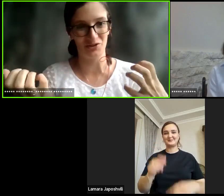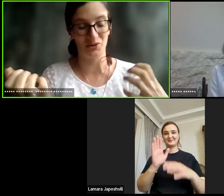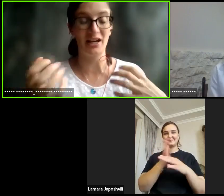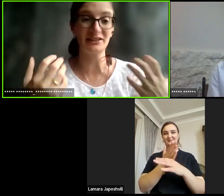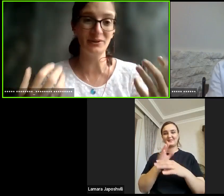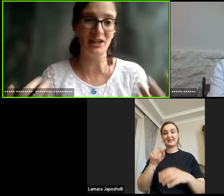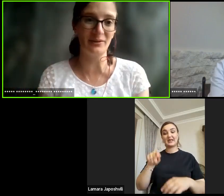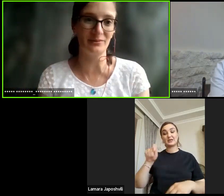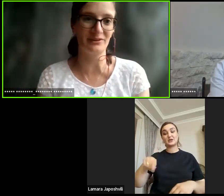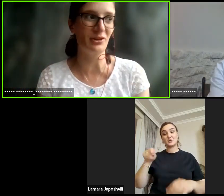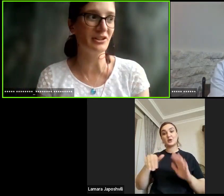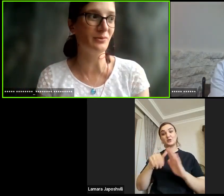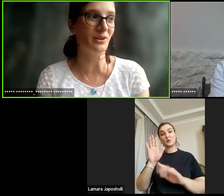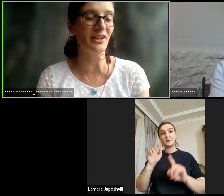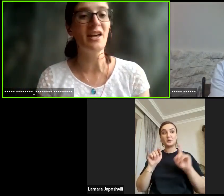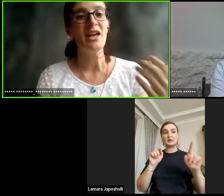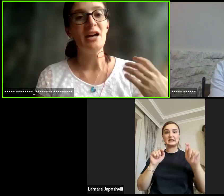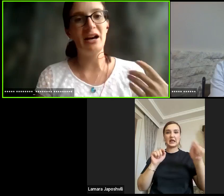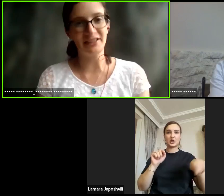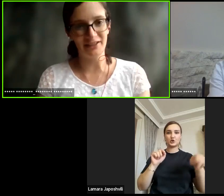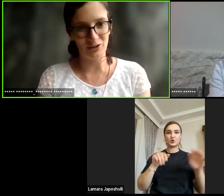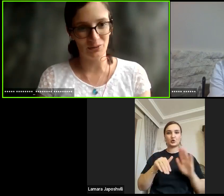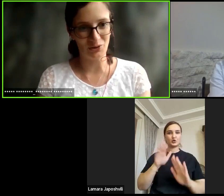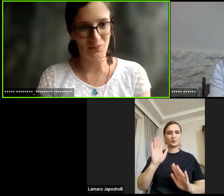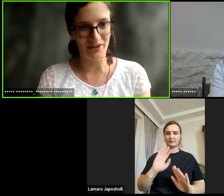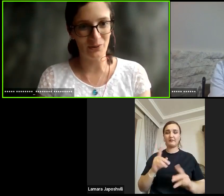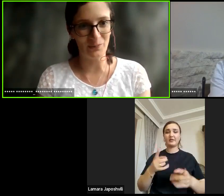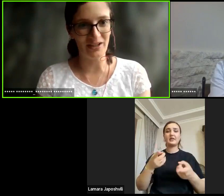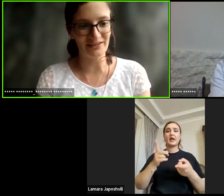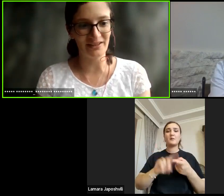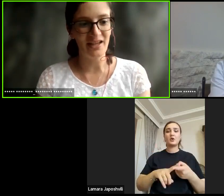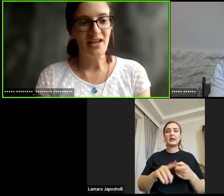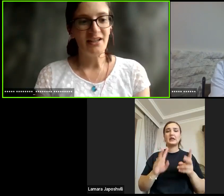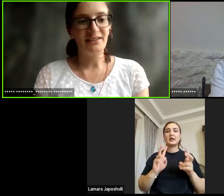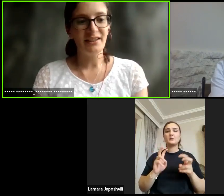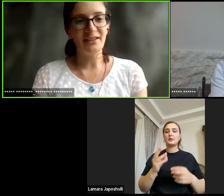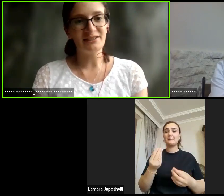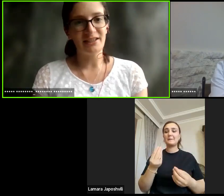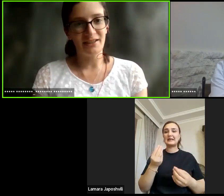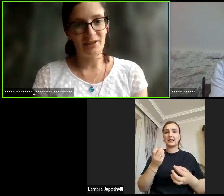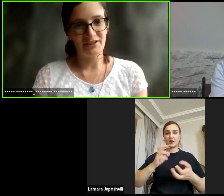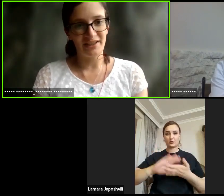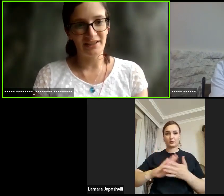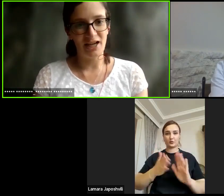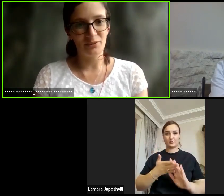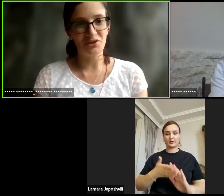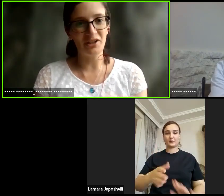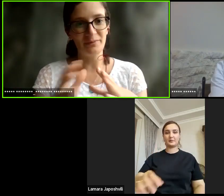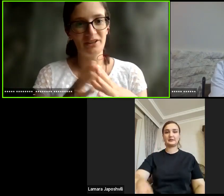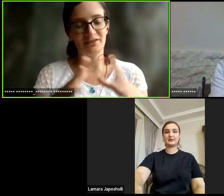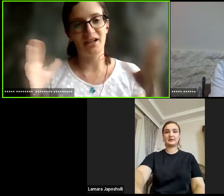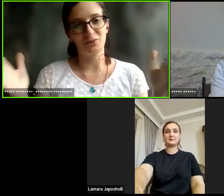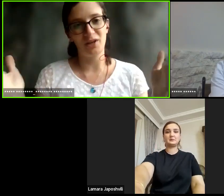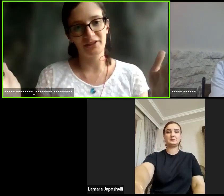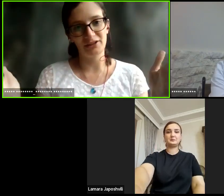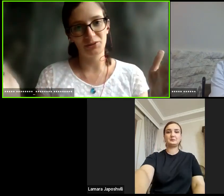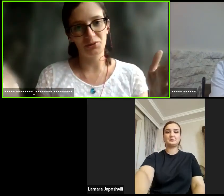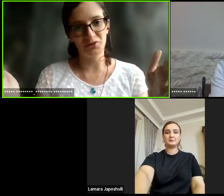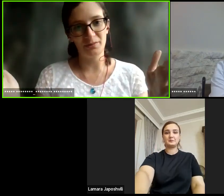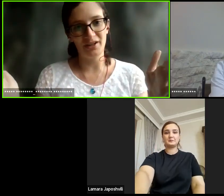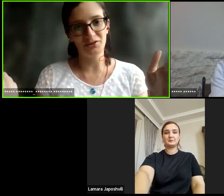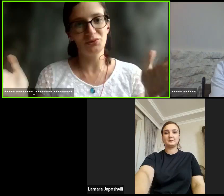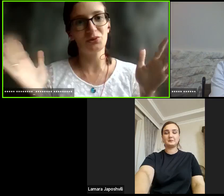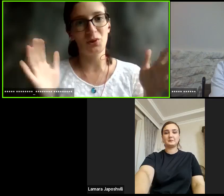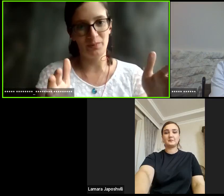ის ხელჯოხი. ასევე დამოკიდებულია მატერიალურ მდგომარეობაზე. და წეგან რა საკითხიც აღნიშნე, რამდენად